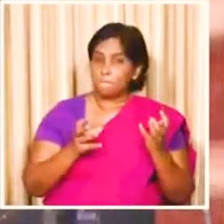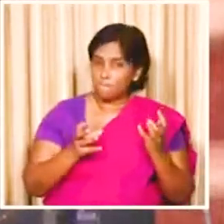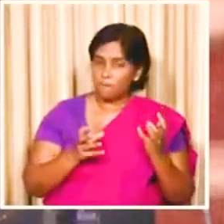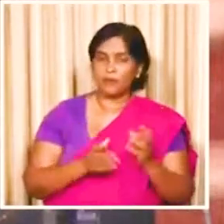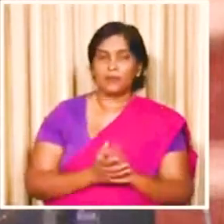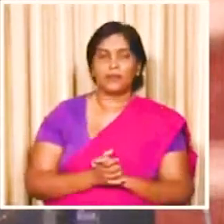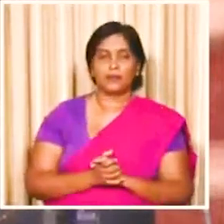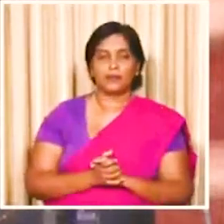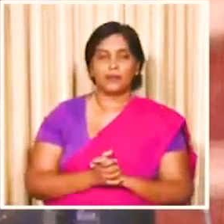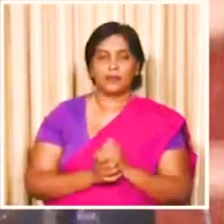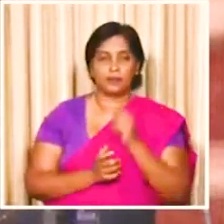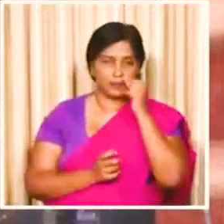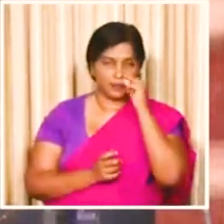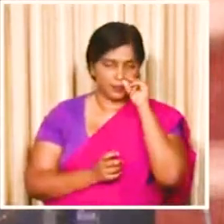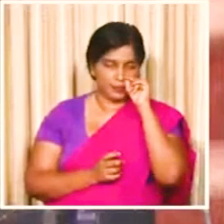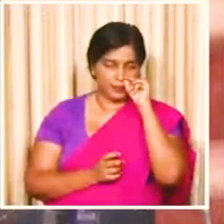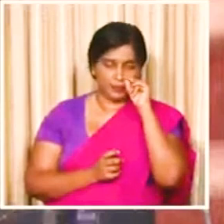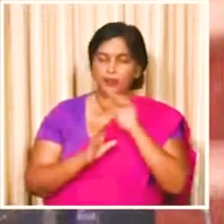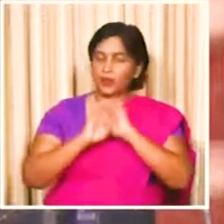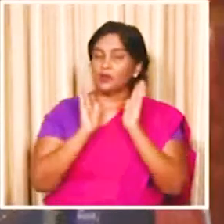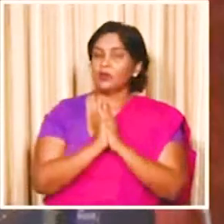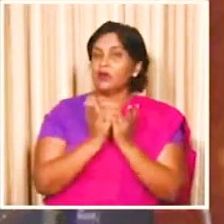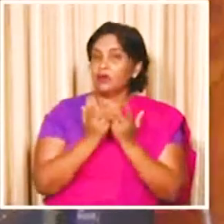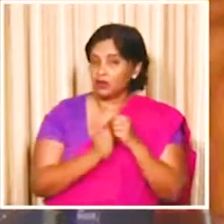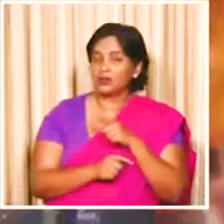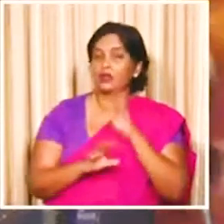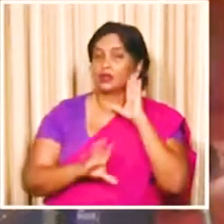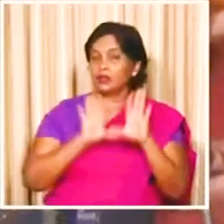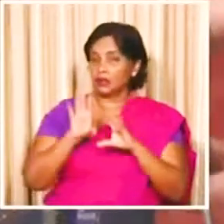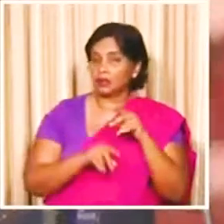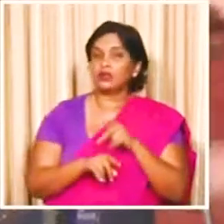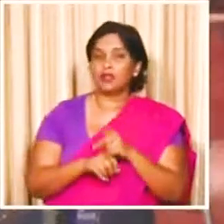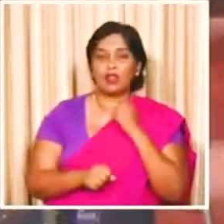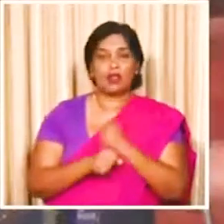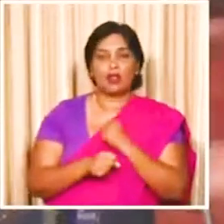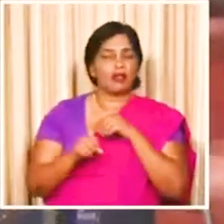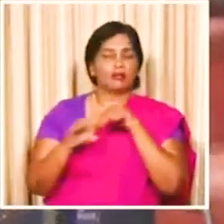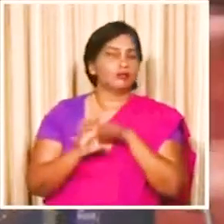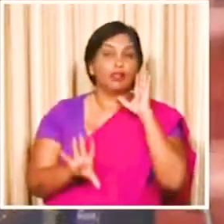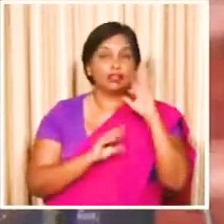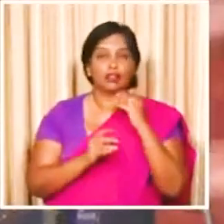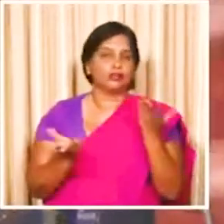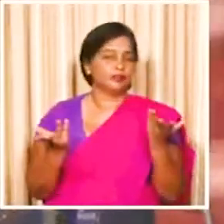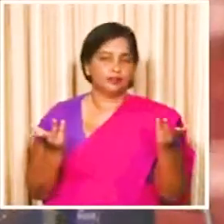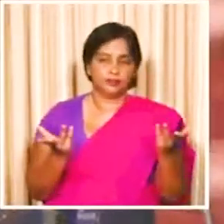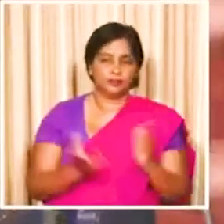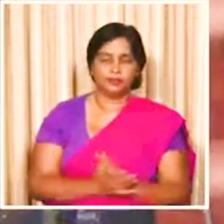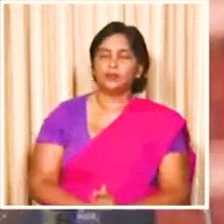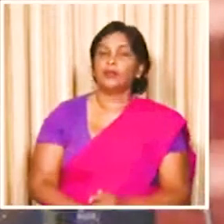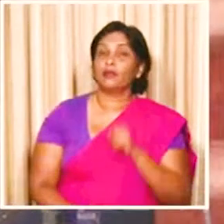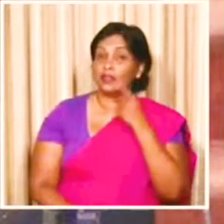என்ற தரவு அரசாங்கத்திடம் இல்லை. அந்த அடிப்படையிலே தான் இந்த இறக்குமதி